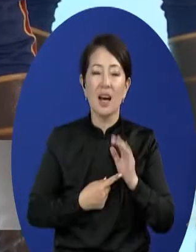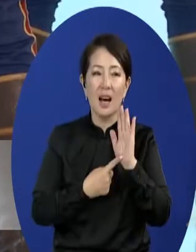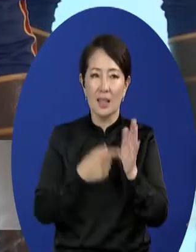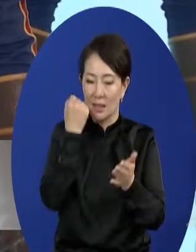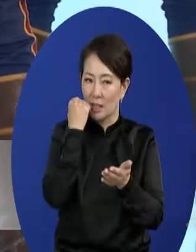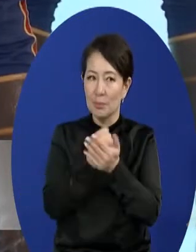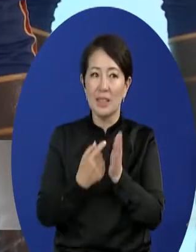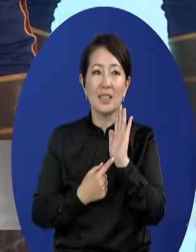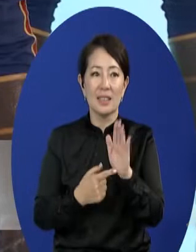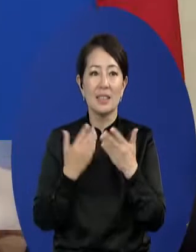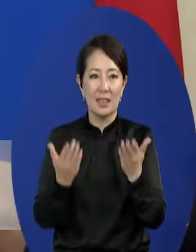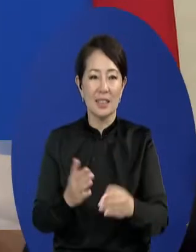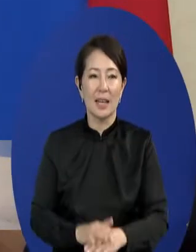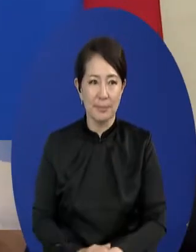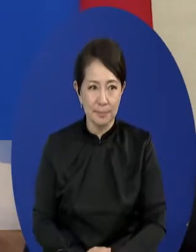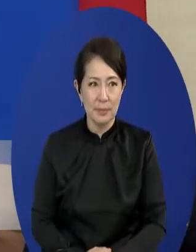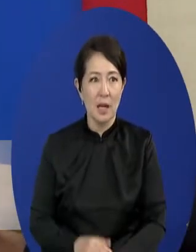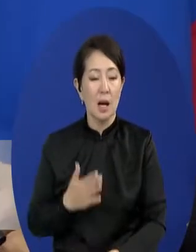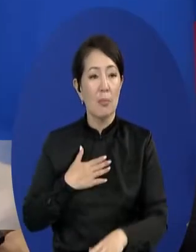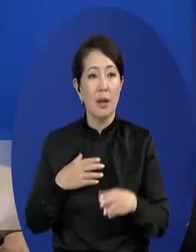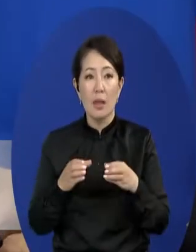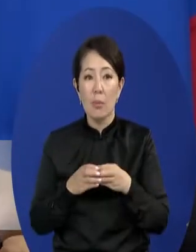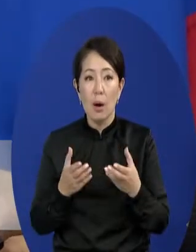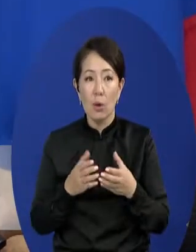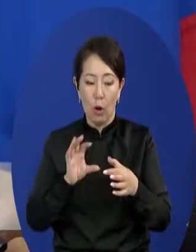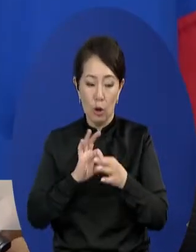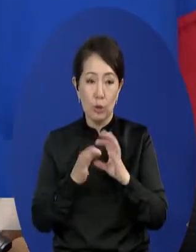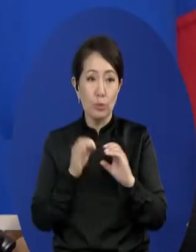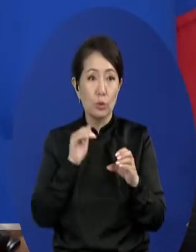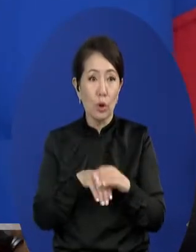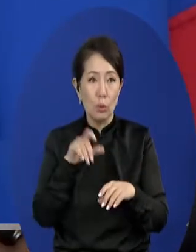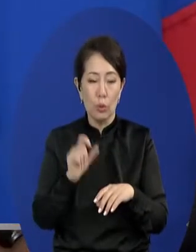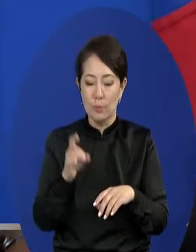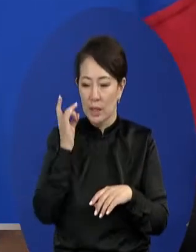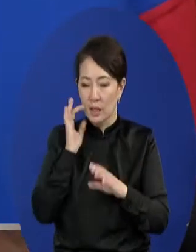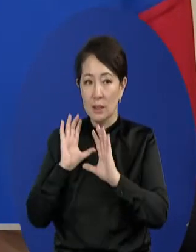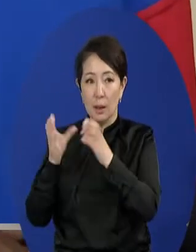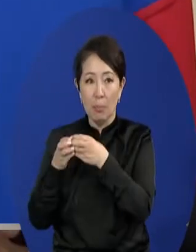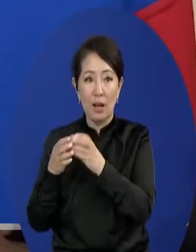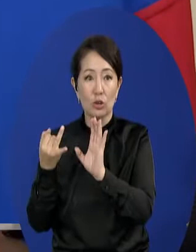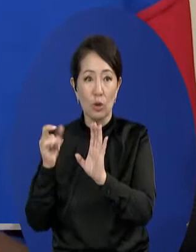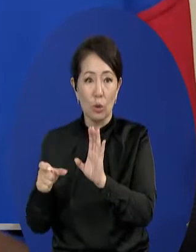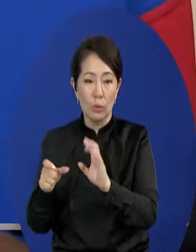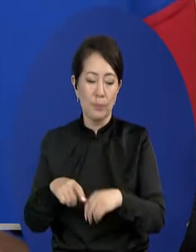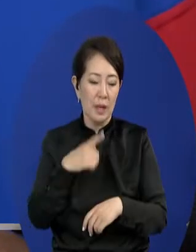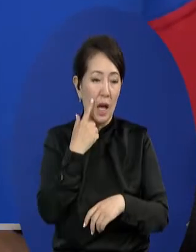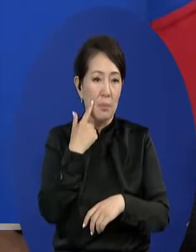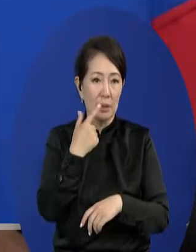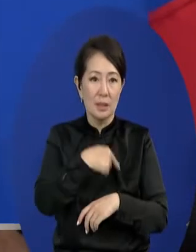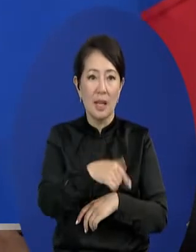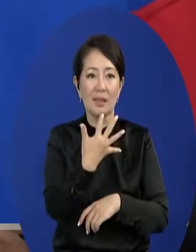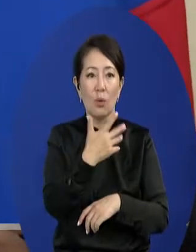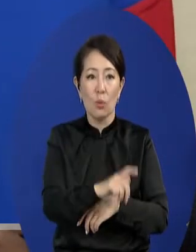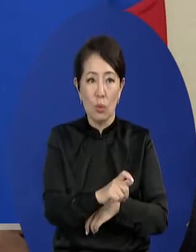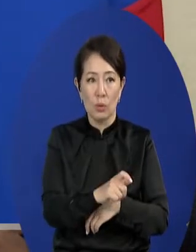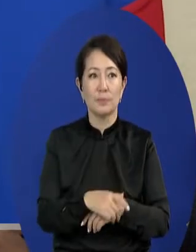батлан илэрхийлье. Манай багийн хувьд бол олимпийн тоглогч тамирчин бол эртээ бүтэн багаараа 7 тамирчин, эртээ эмэгтэй 5